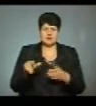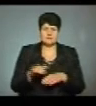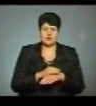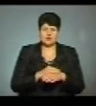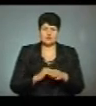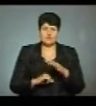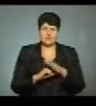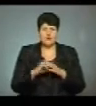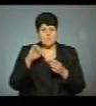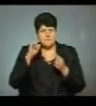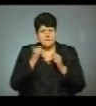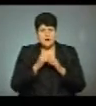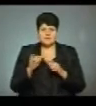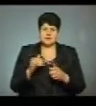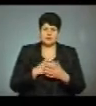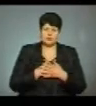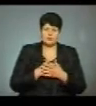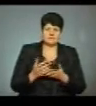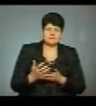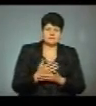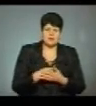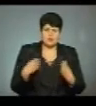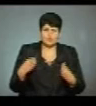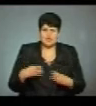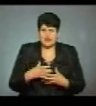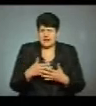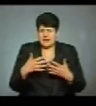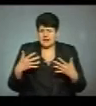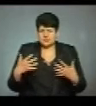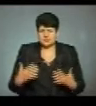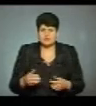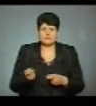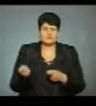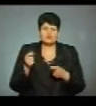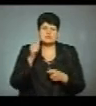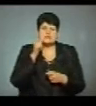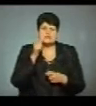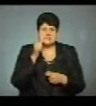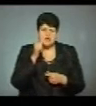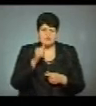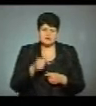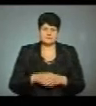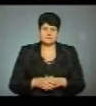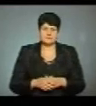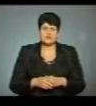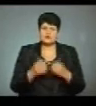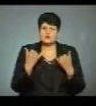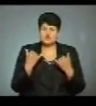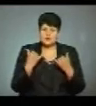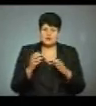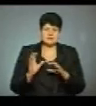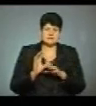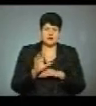«Пам'ять і любов» збирають речі для українських бійців, які зараз на сході України. Повезуть їх завтра, каже директор фонду Андрій Савчук. Сьогодні